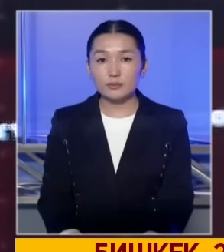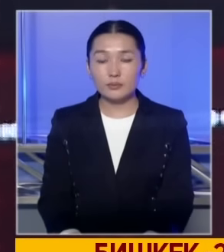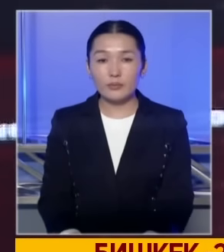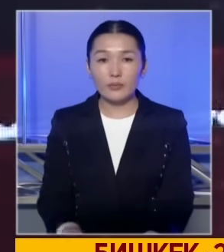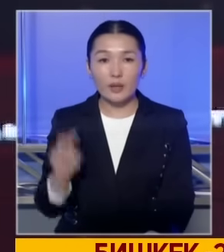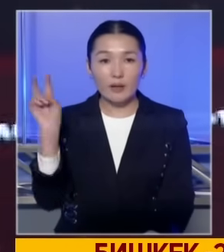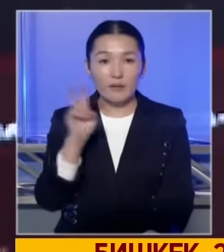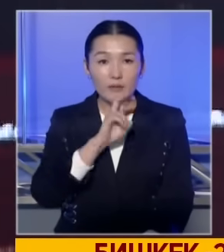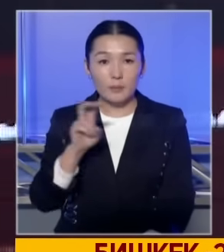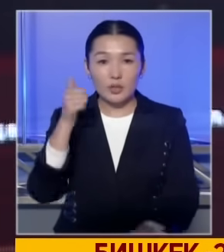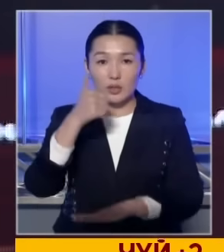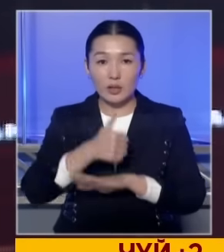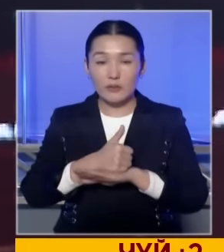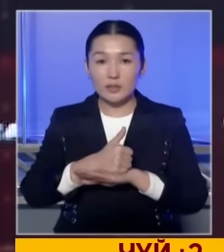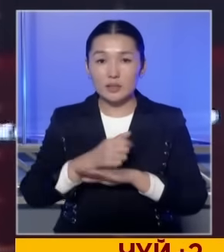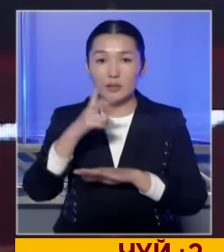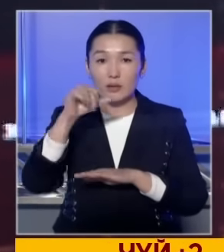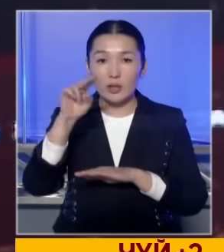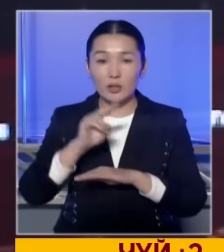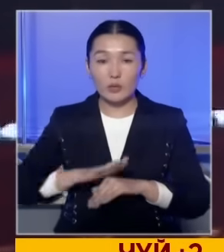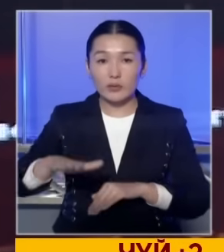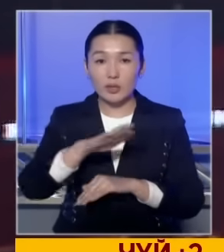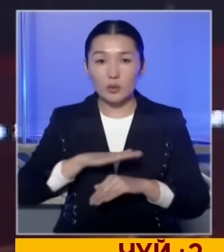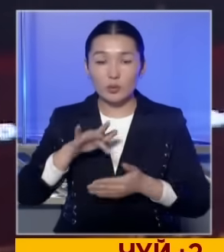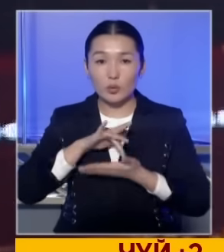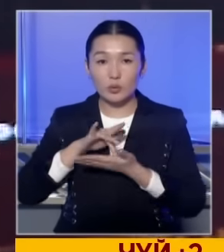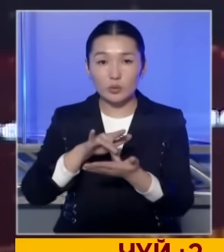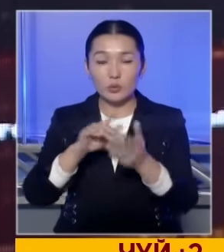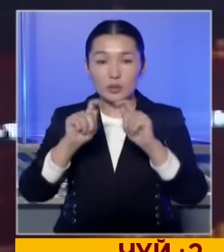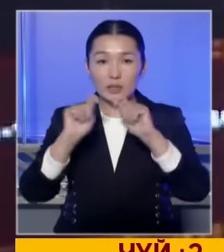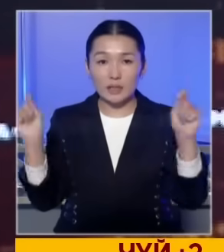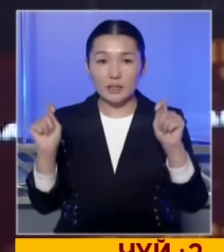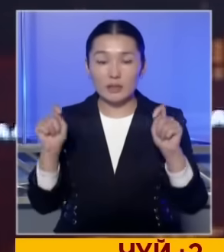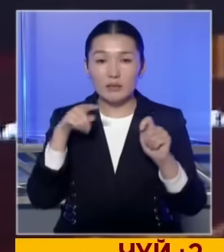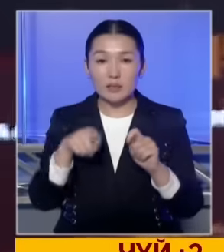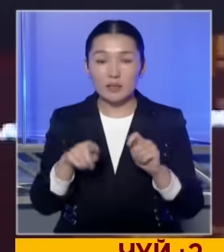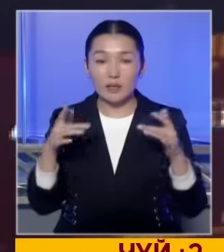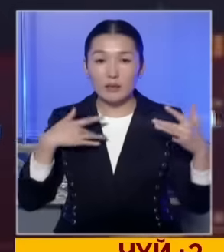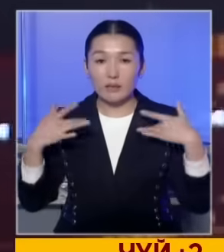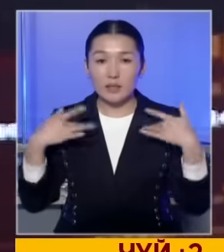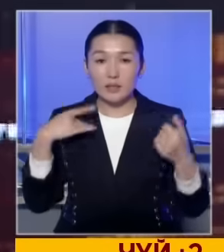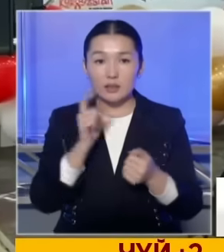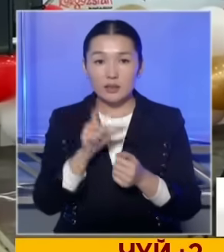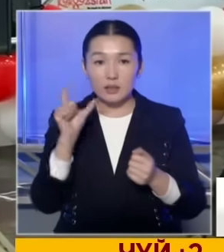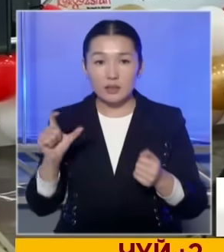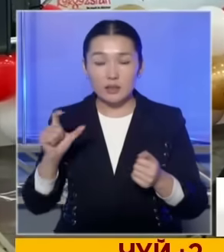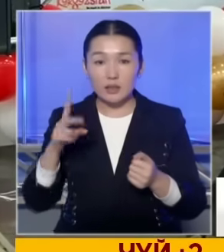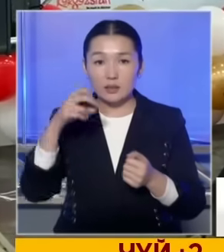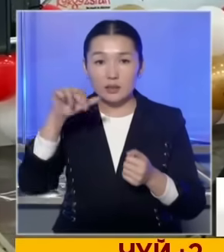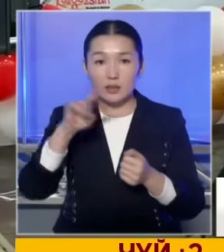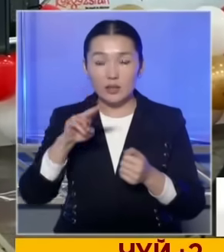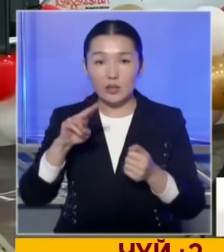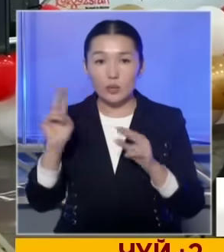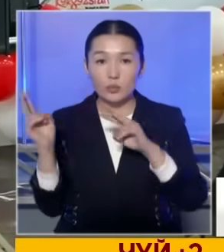Борбор каланын башкы муз аянтчасында кышкы туристтик мезгил расмий ачылды. Анда эстрада ырчылары менен муз үстүндө чимирилген